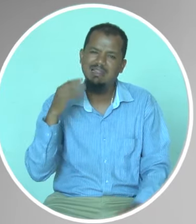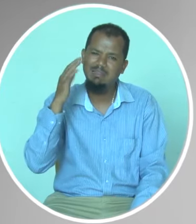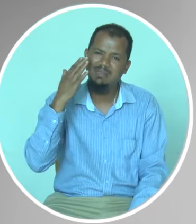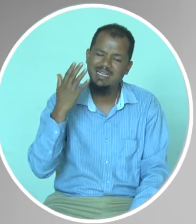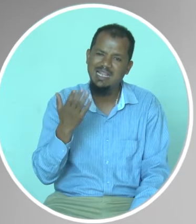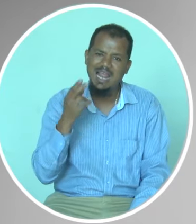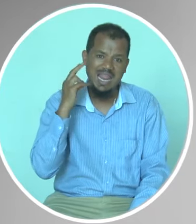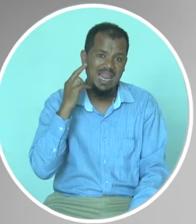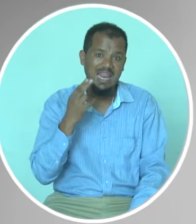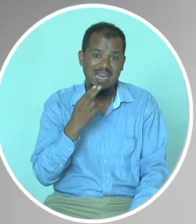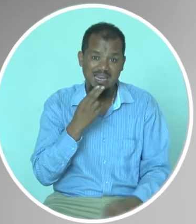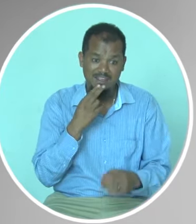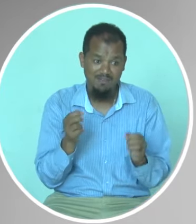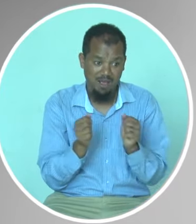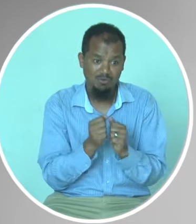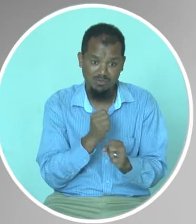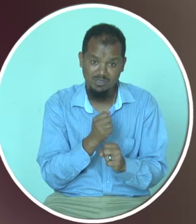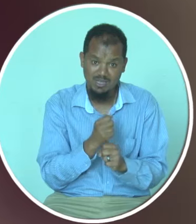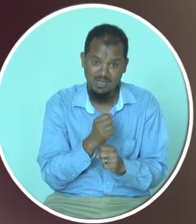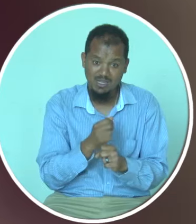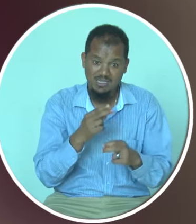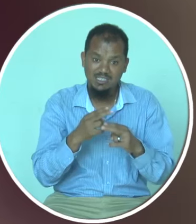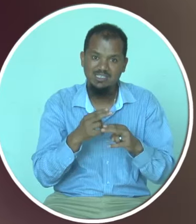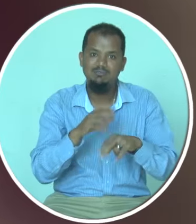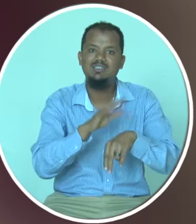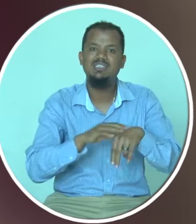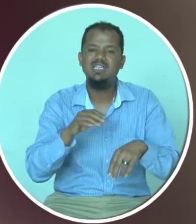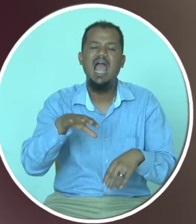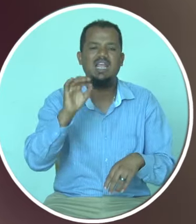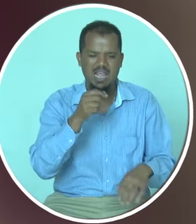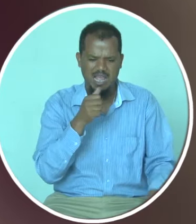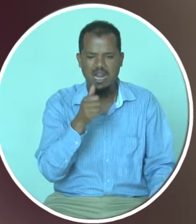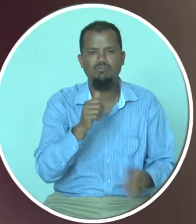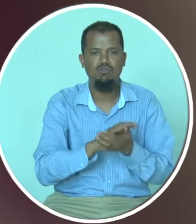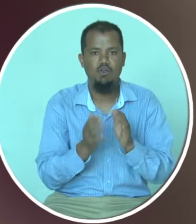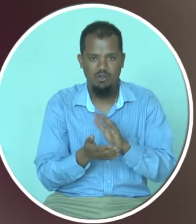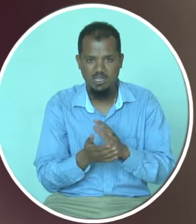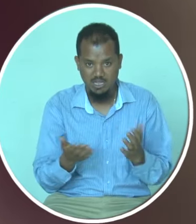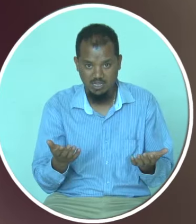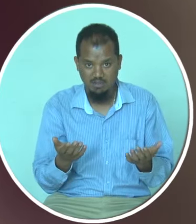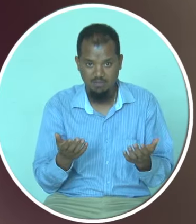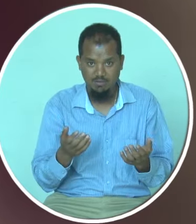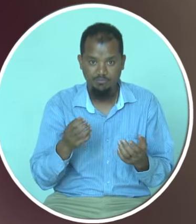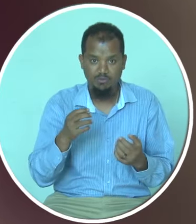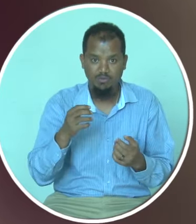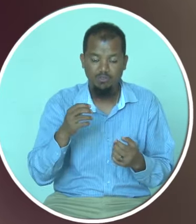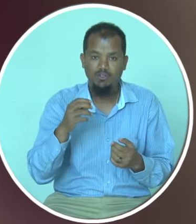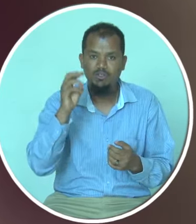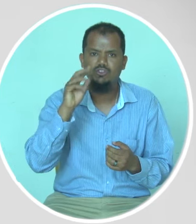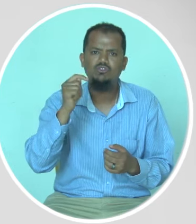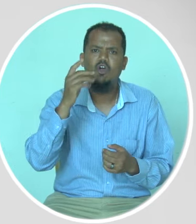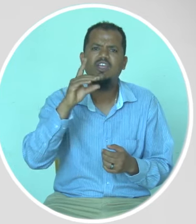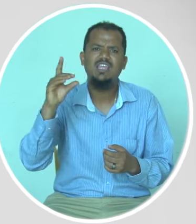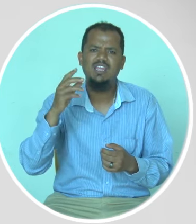ይመስለኛል እንግዲህ ያው ዴፍ ኮሚኒቲ ጋር አብሮ ሲሰራ የምልክት ሲያሜ ያገኛል የራሱ ይሆናልና ስቶኪ የሚል